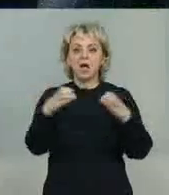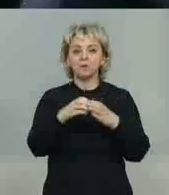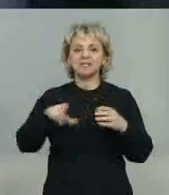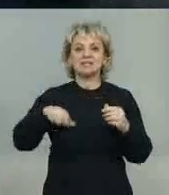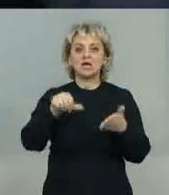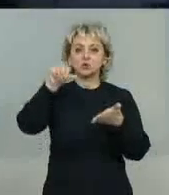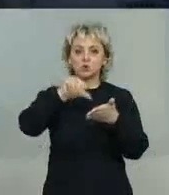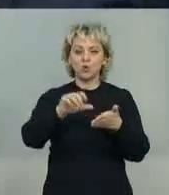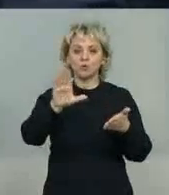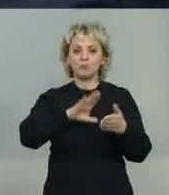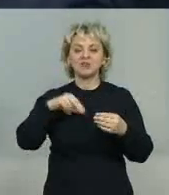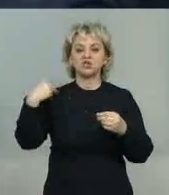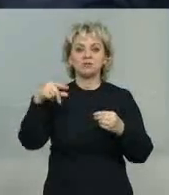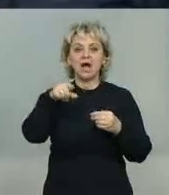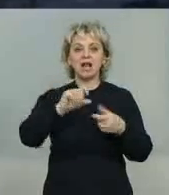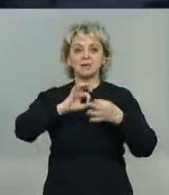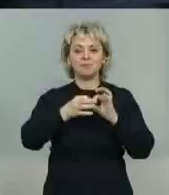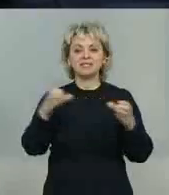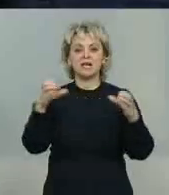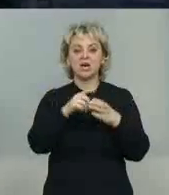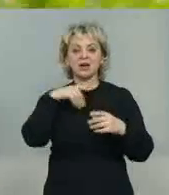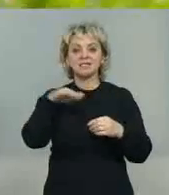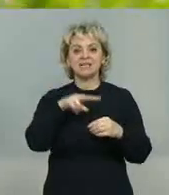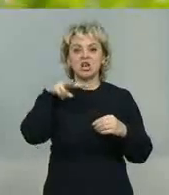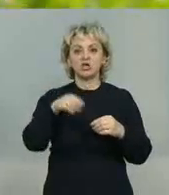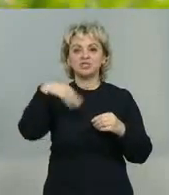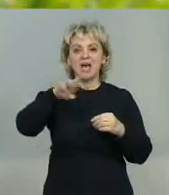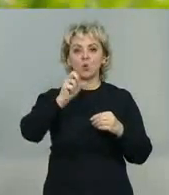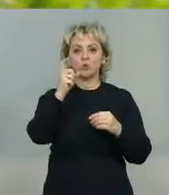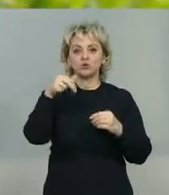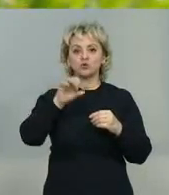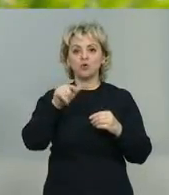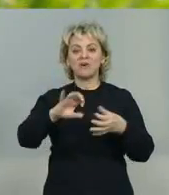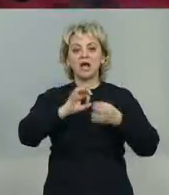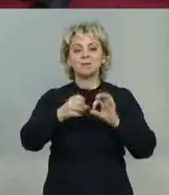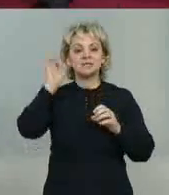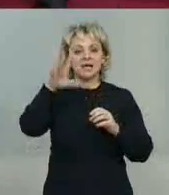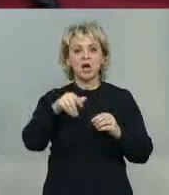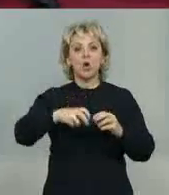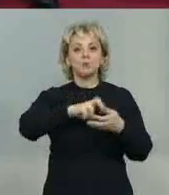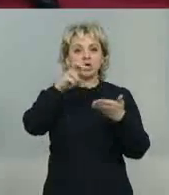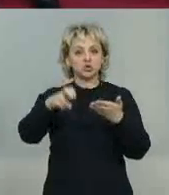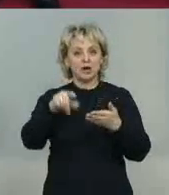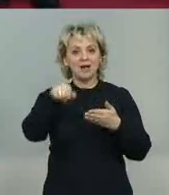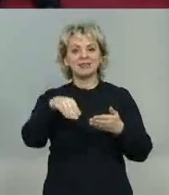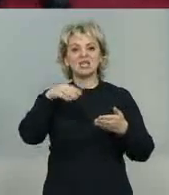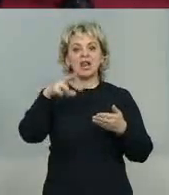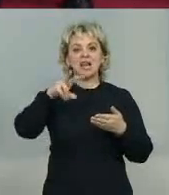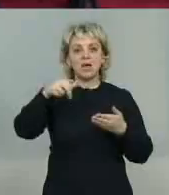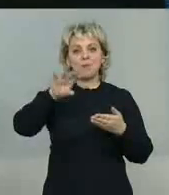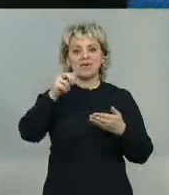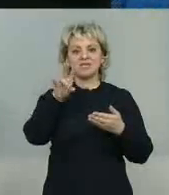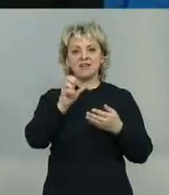донской представитель, бывший президент Олимпийского комитета России Леонид Тягачев и олимпийская чемпионка в прыжках в длину Татьяна